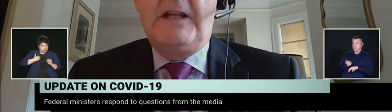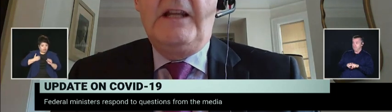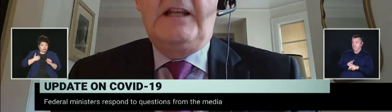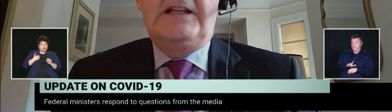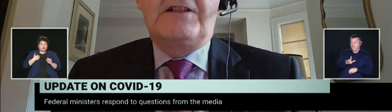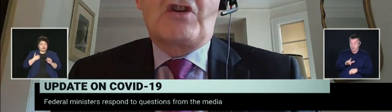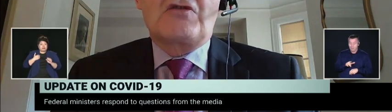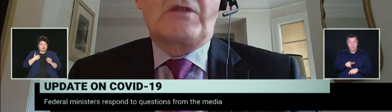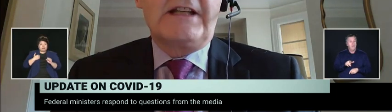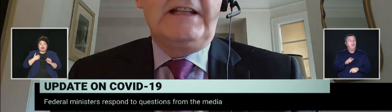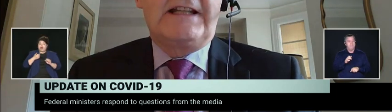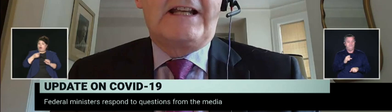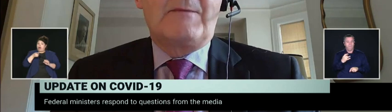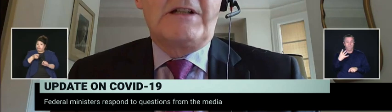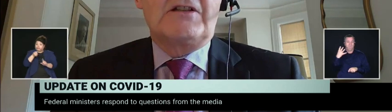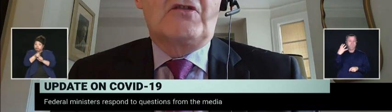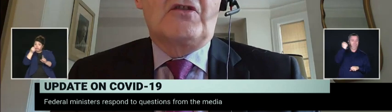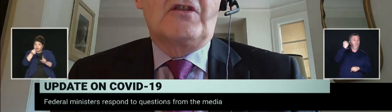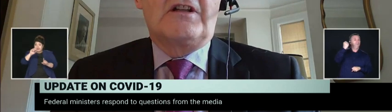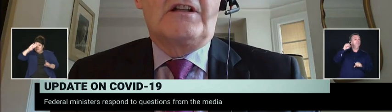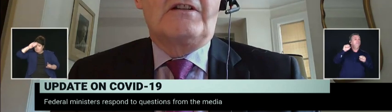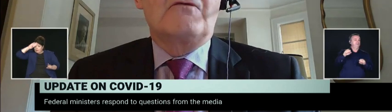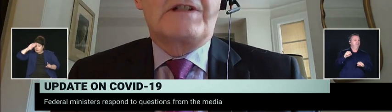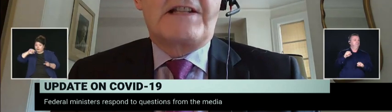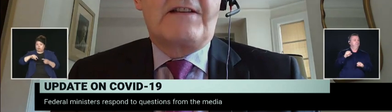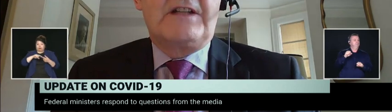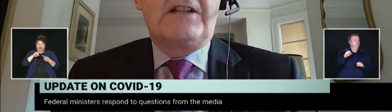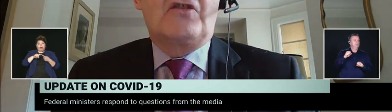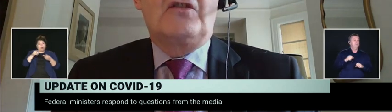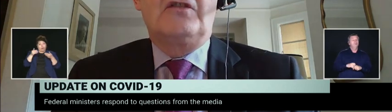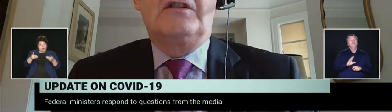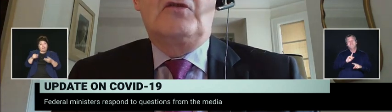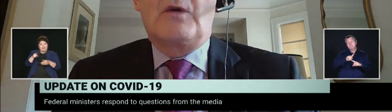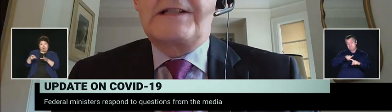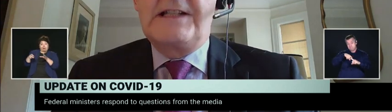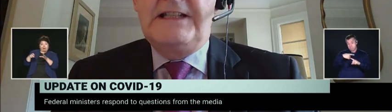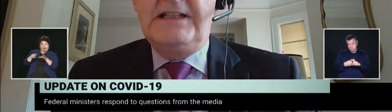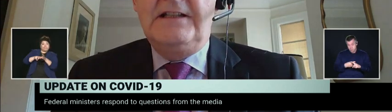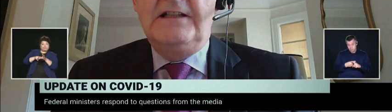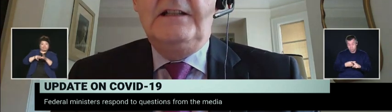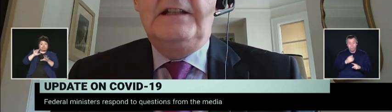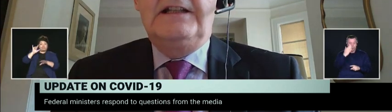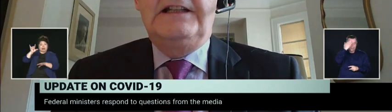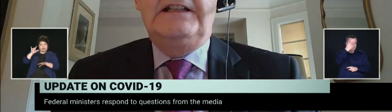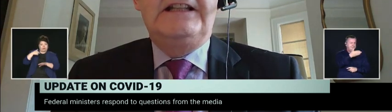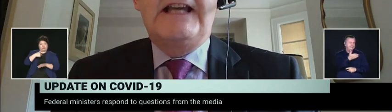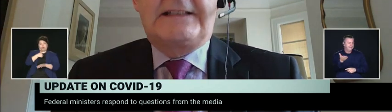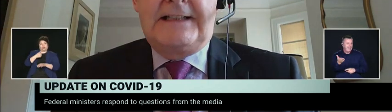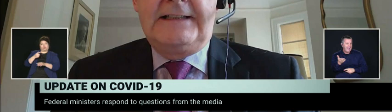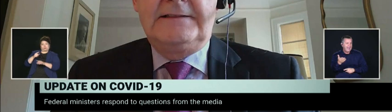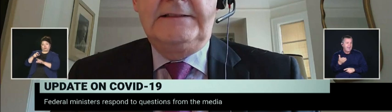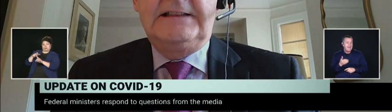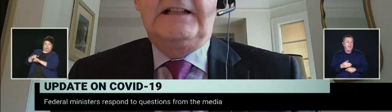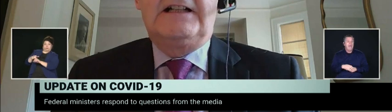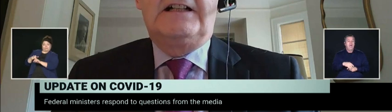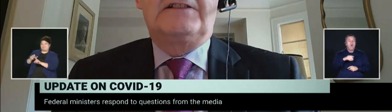détecter. Et j'ajouterais également que, vous le savez, que l'OACI et